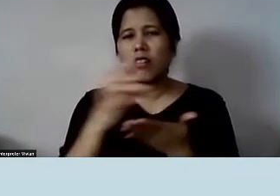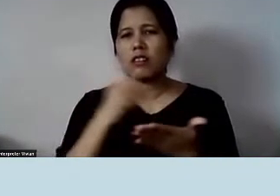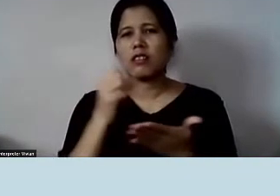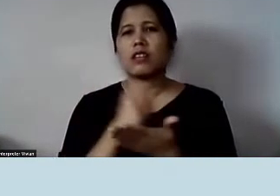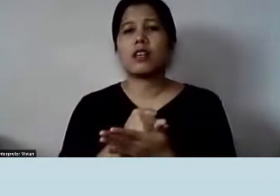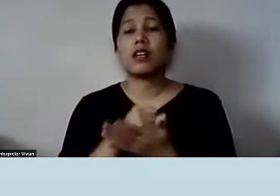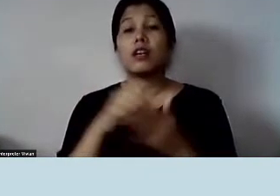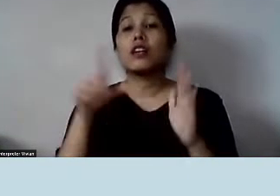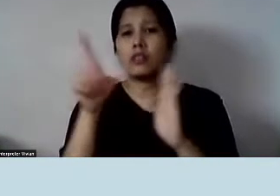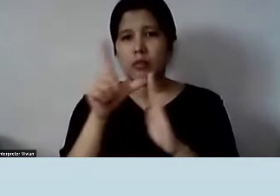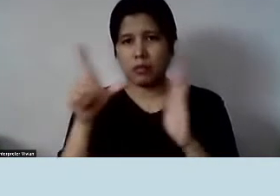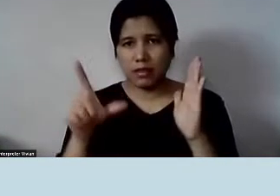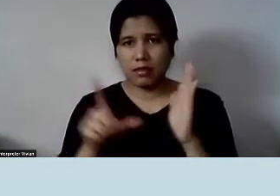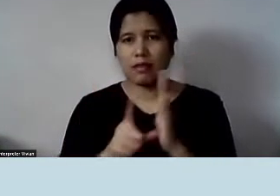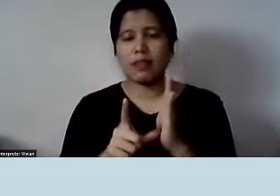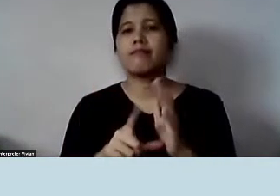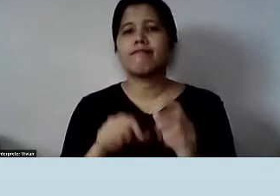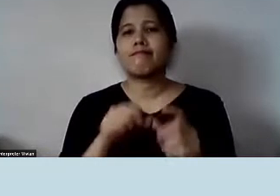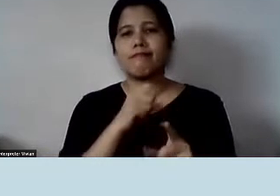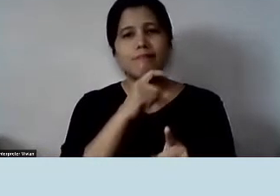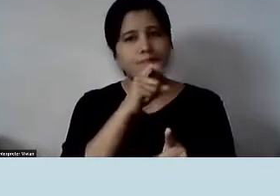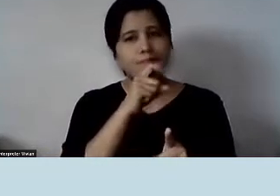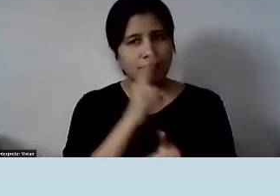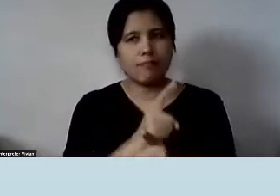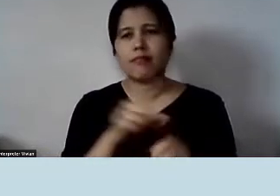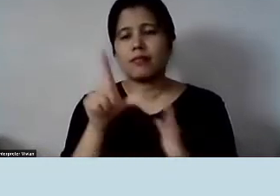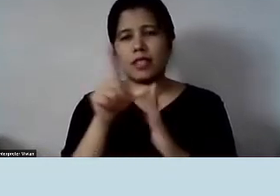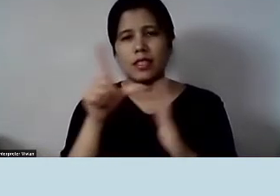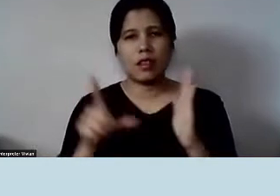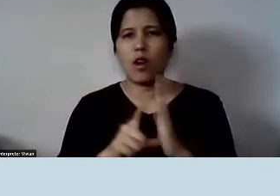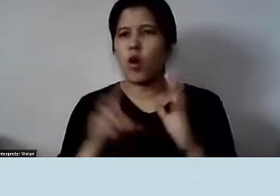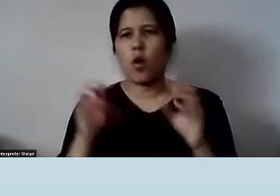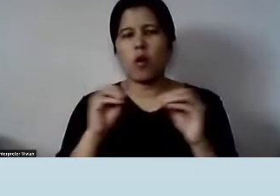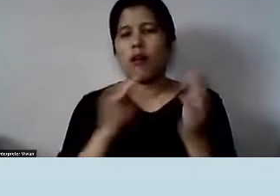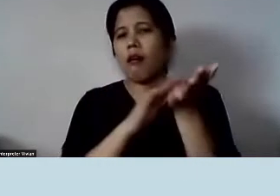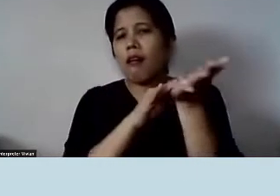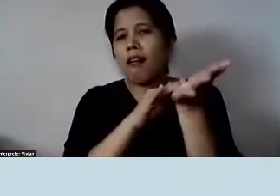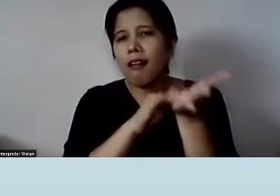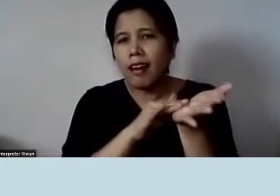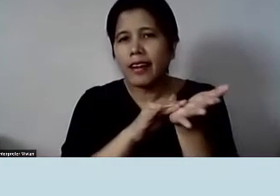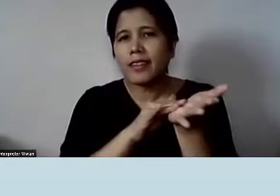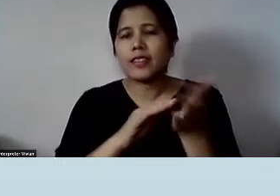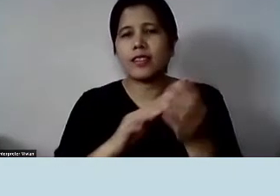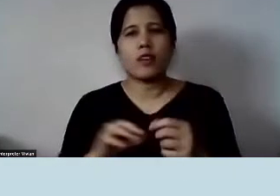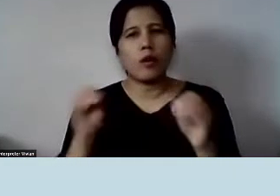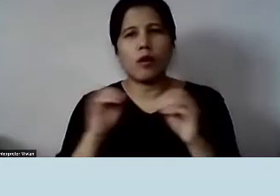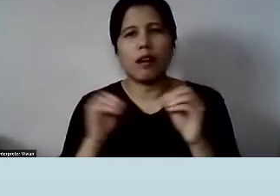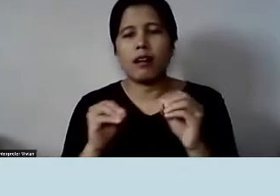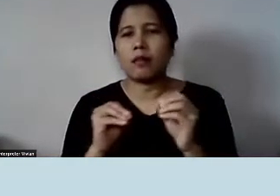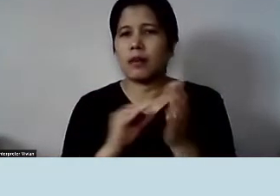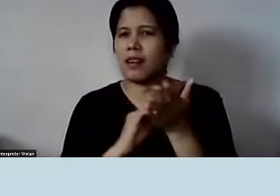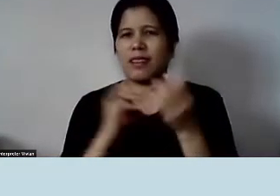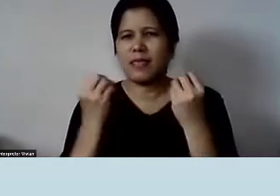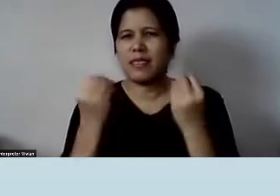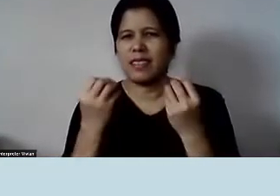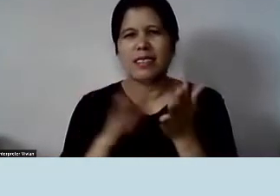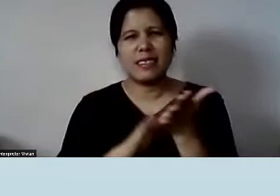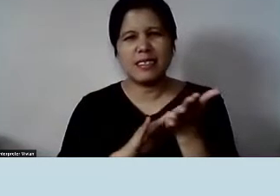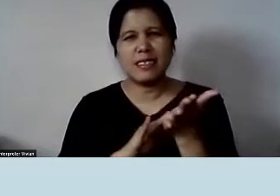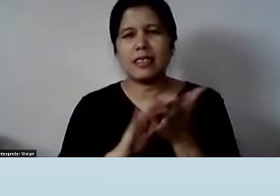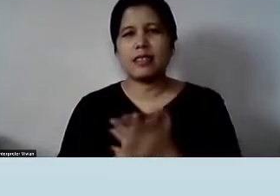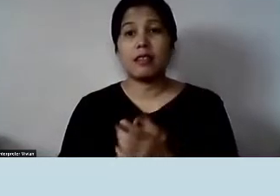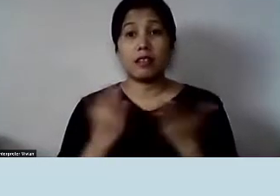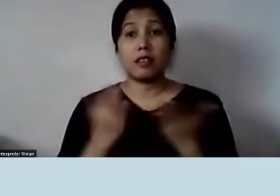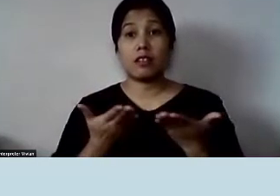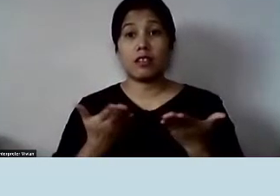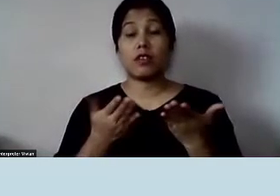batas sa kanila ay batas. No? Walang mga excuses doon, walang mga alibi. No? Oh, dito